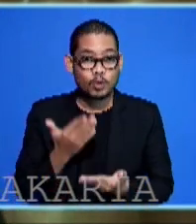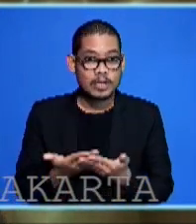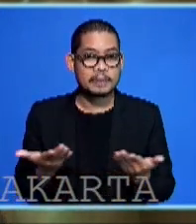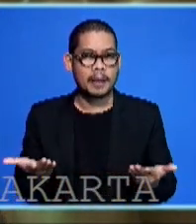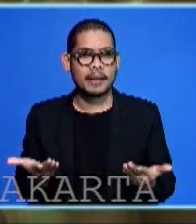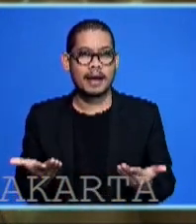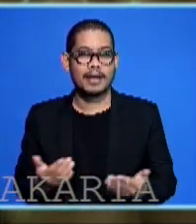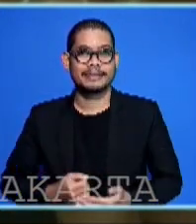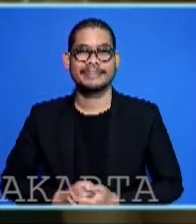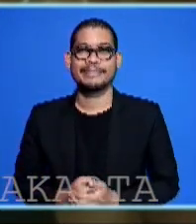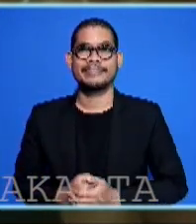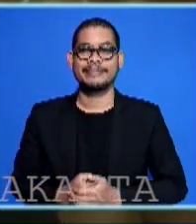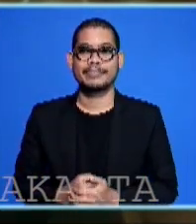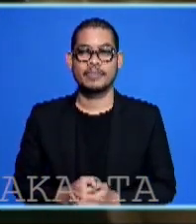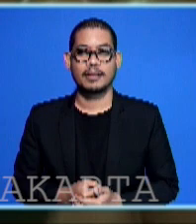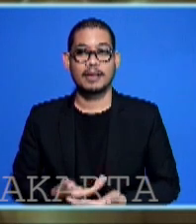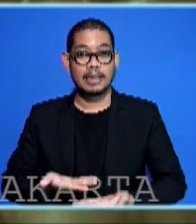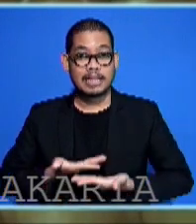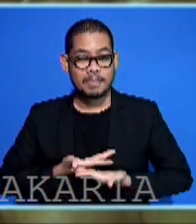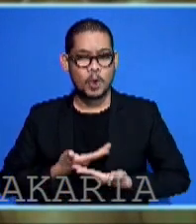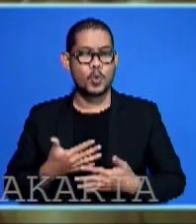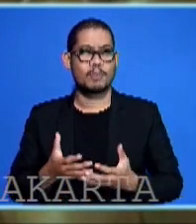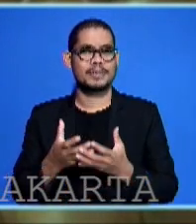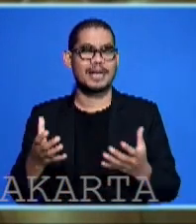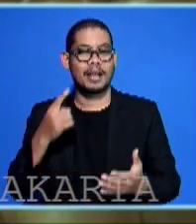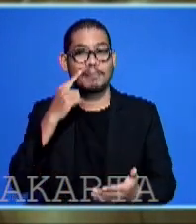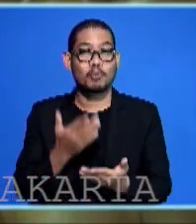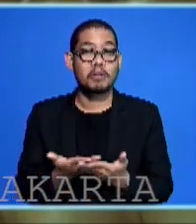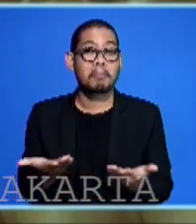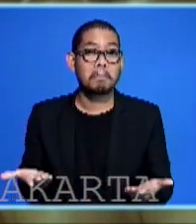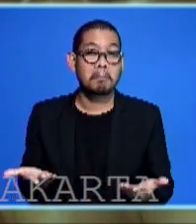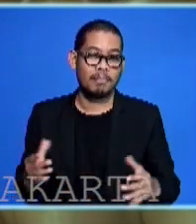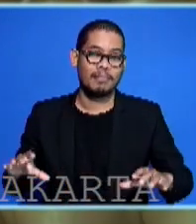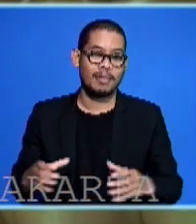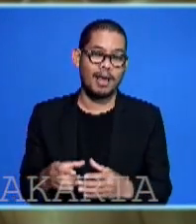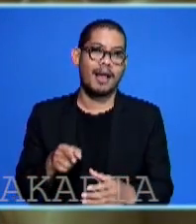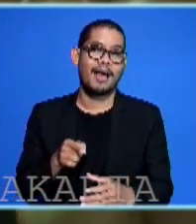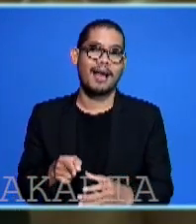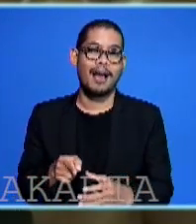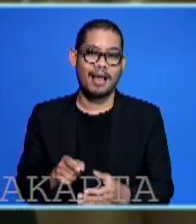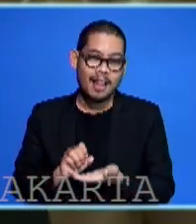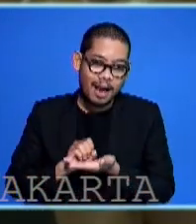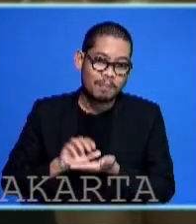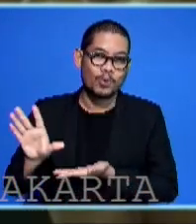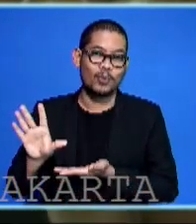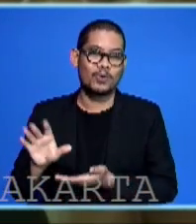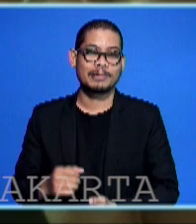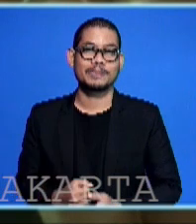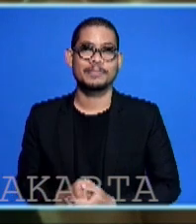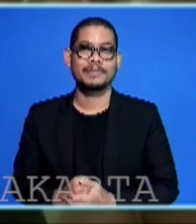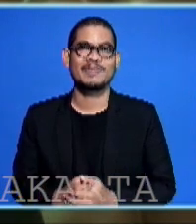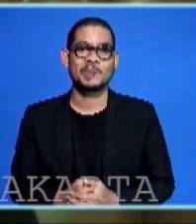mendapatkan bukti ter sebanyak mungkin sehing sebanyak mungkin masyarakat yang bisa mengajukan bukti Itulah sebenarnya